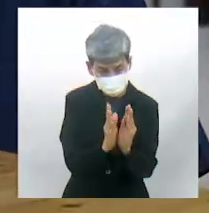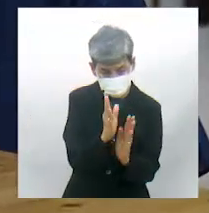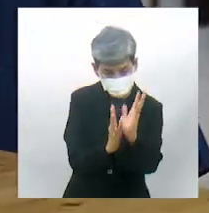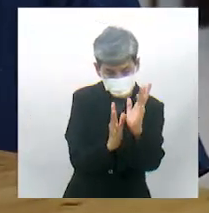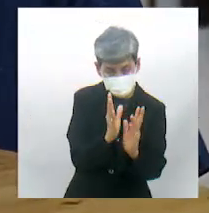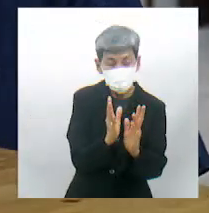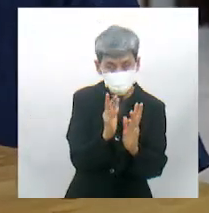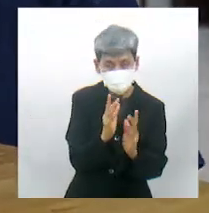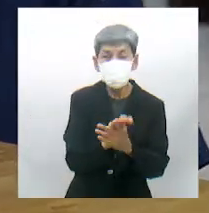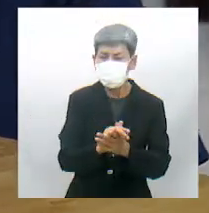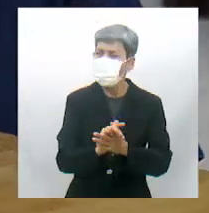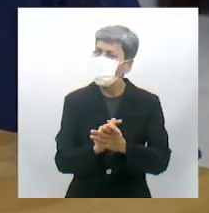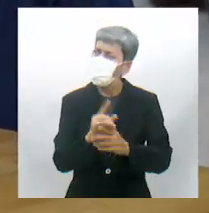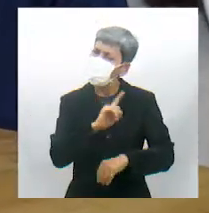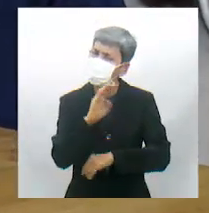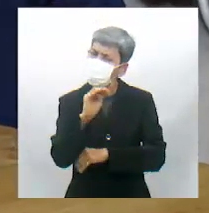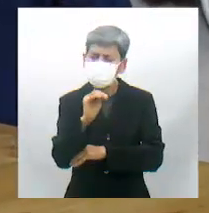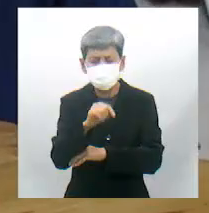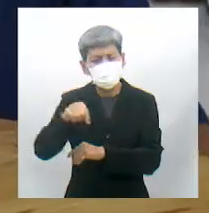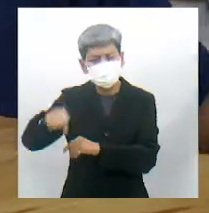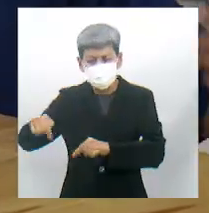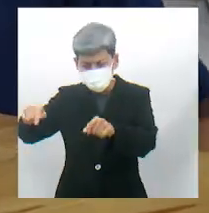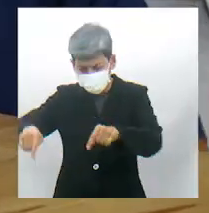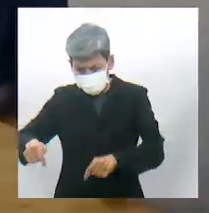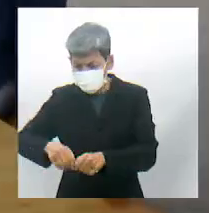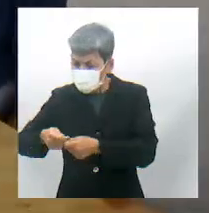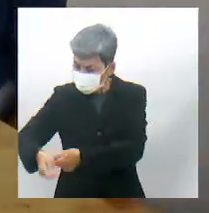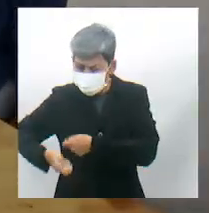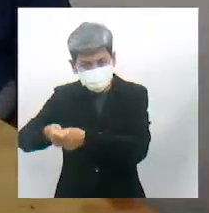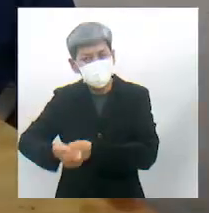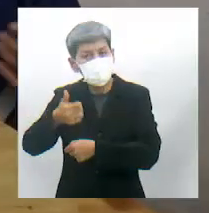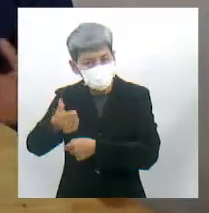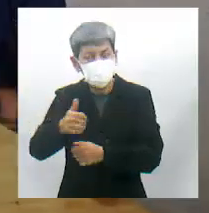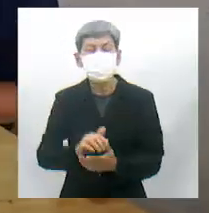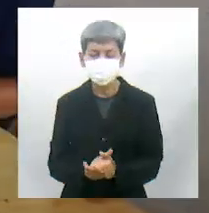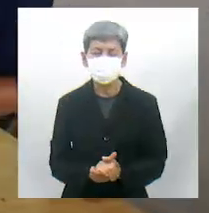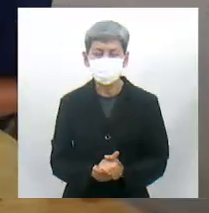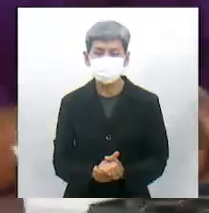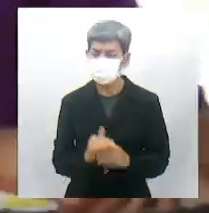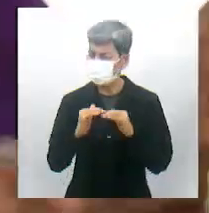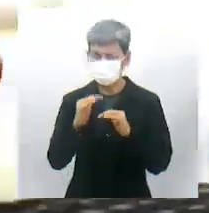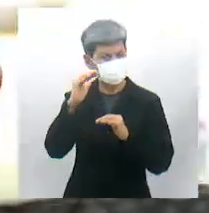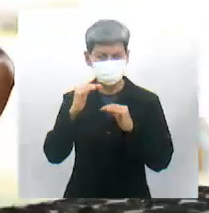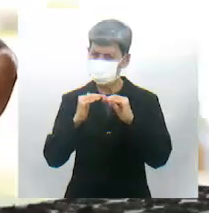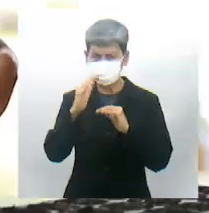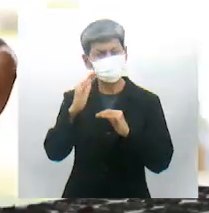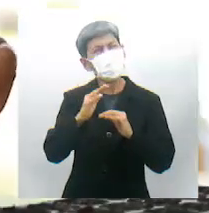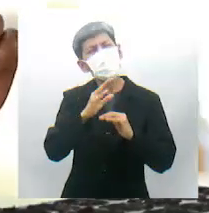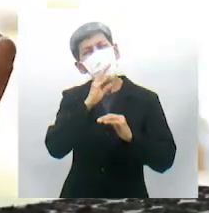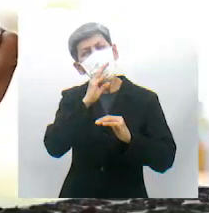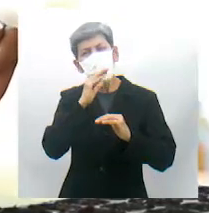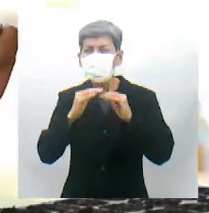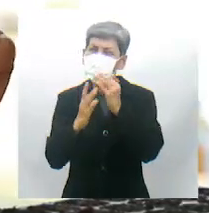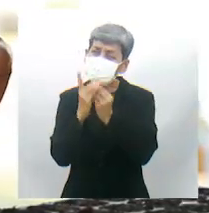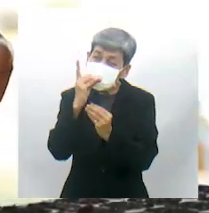ประมาณ 30 กว่าวันถึง40วันแล้วก็เราเก็บได้เกินนั้นก็ไม่ได ้ครับ ถ้าเราเกินไปสัก